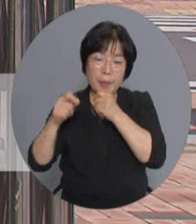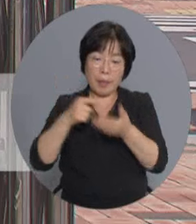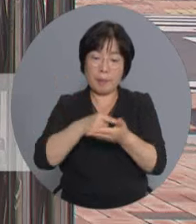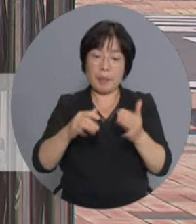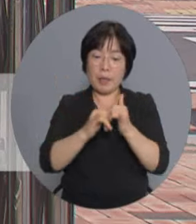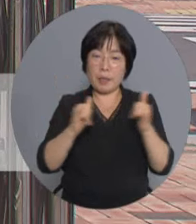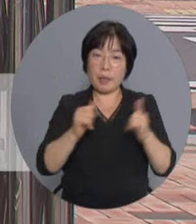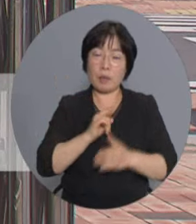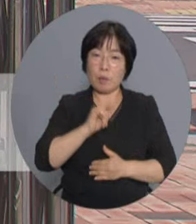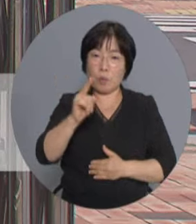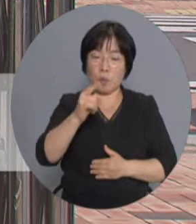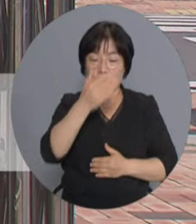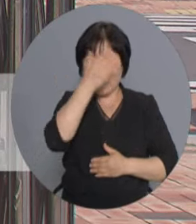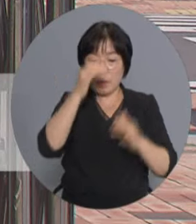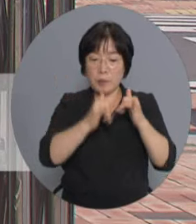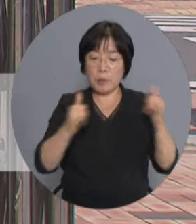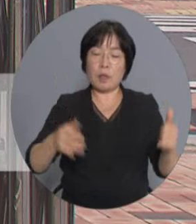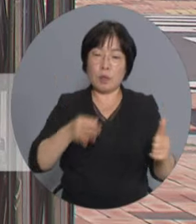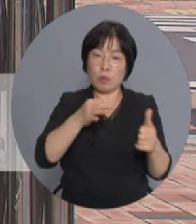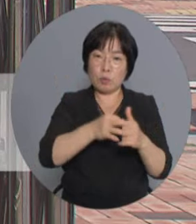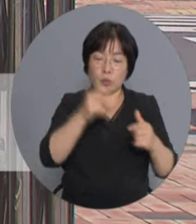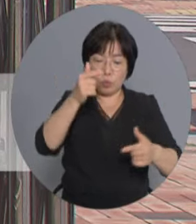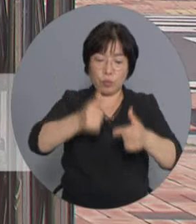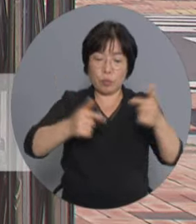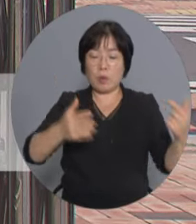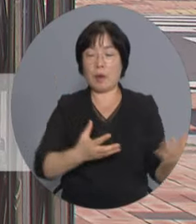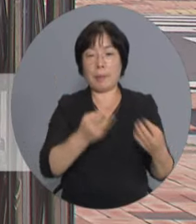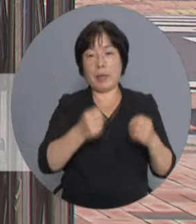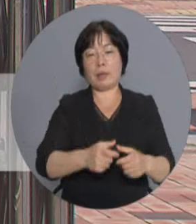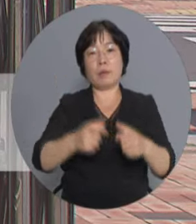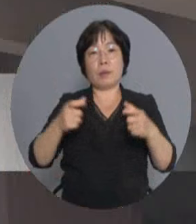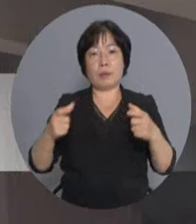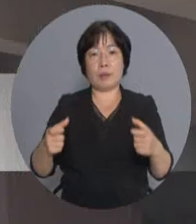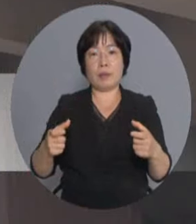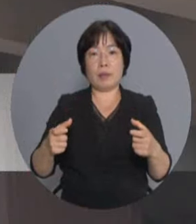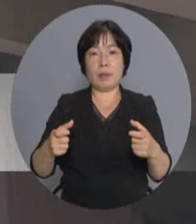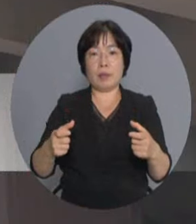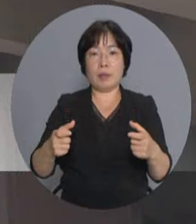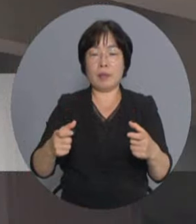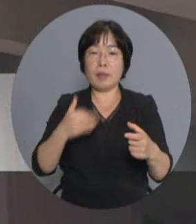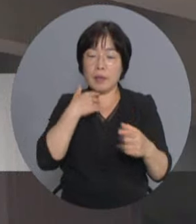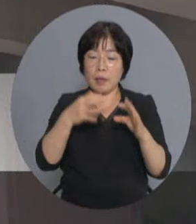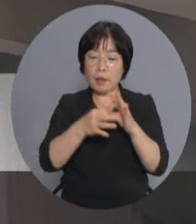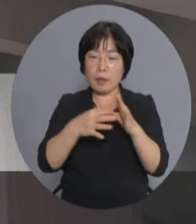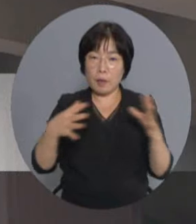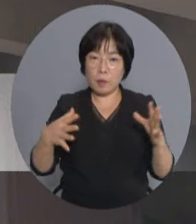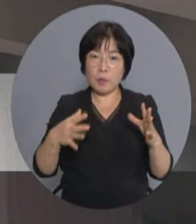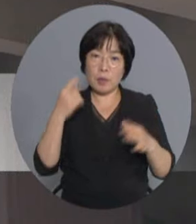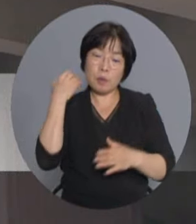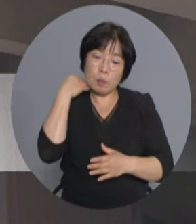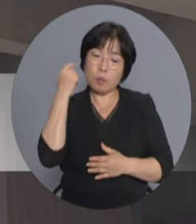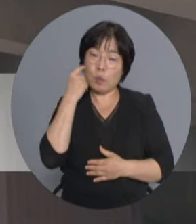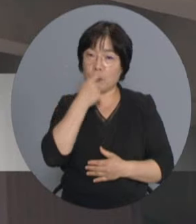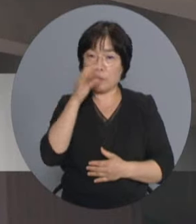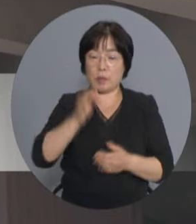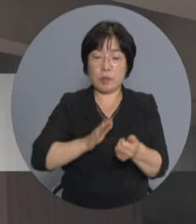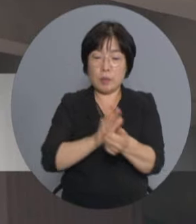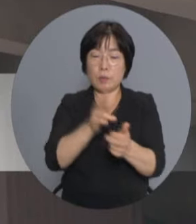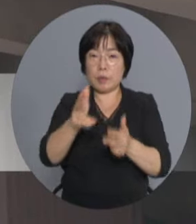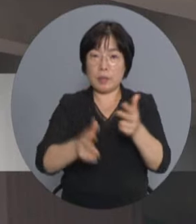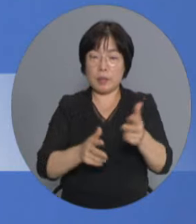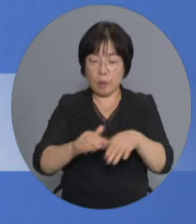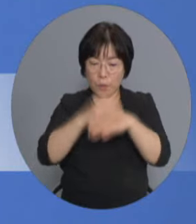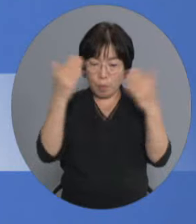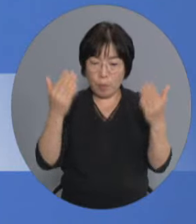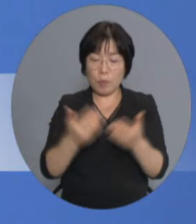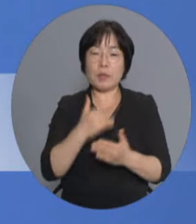사례 보고가 지역 청년들에게서 저소득층으로까지 확산함에 따라 전세 보증금 반환 보증료 지원 사업을